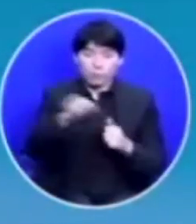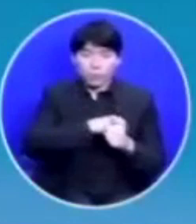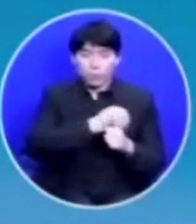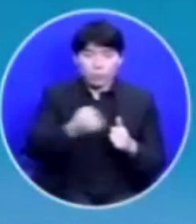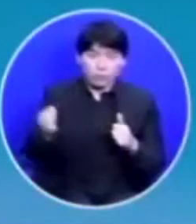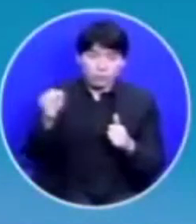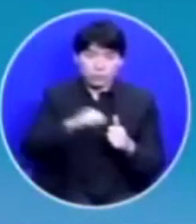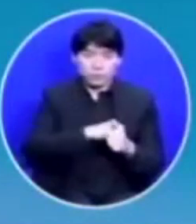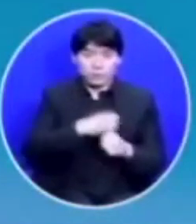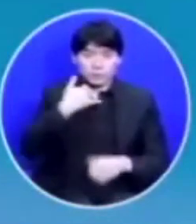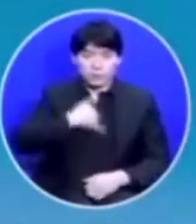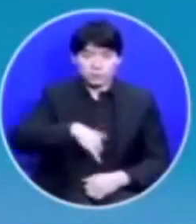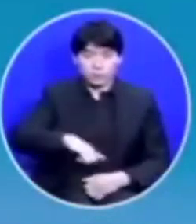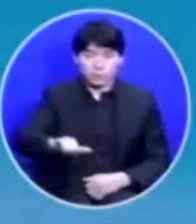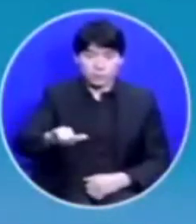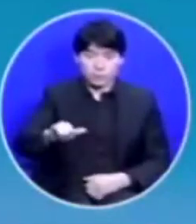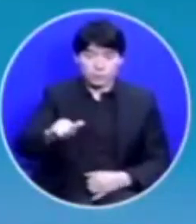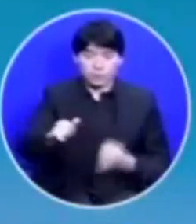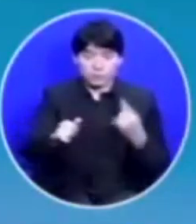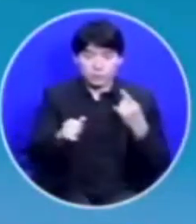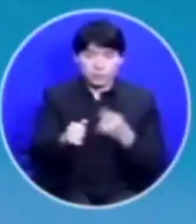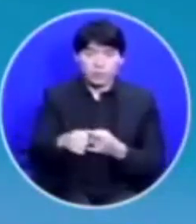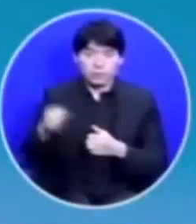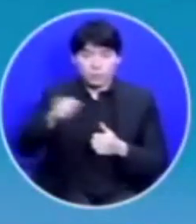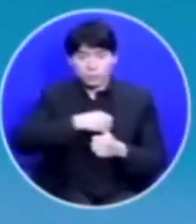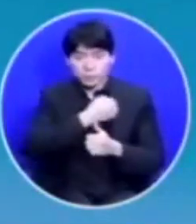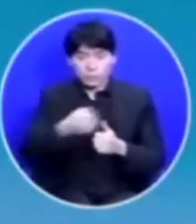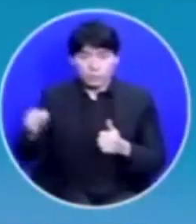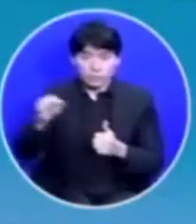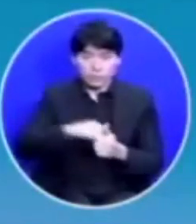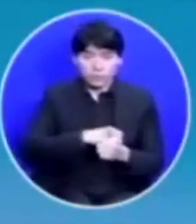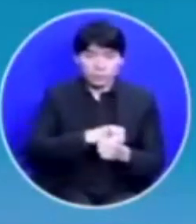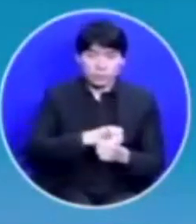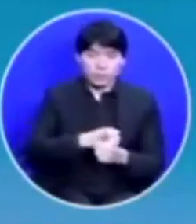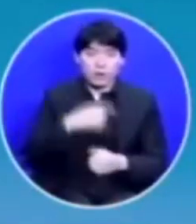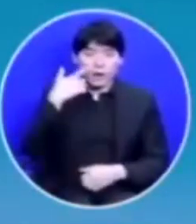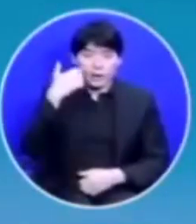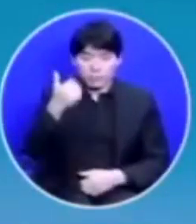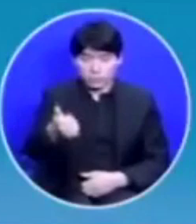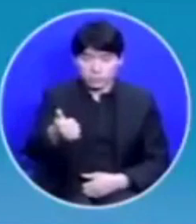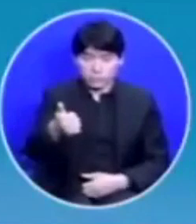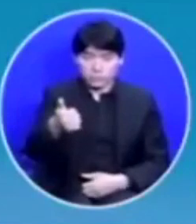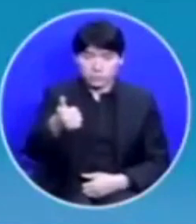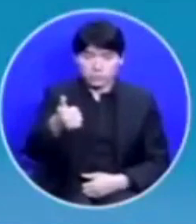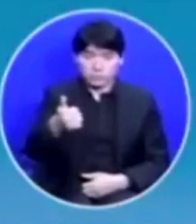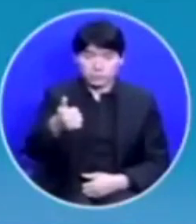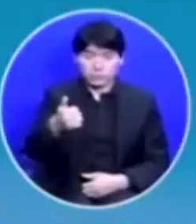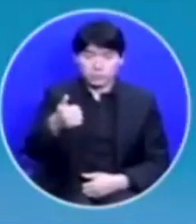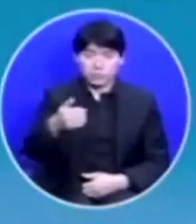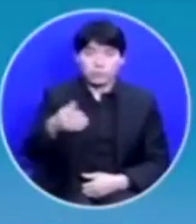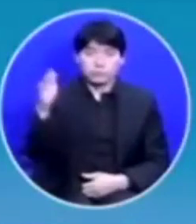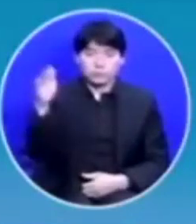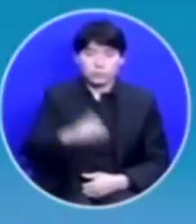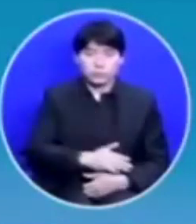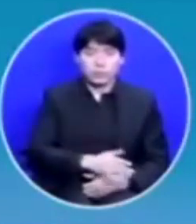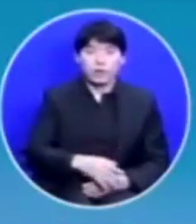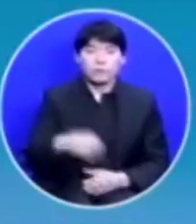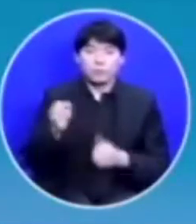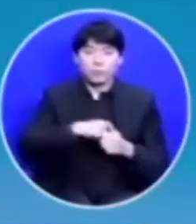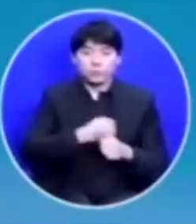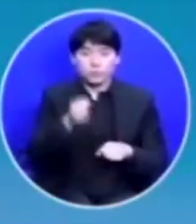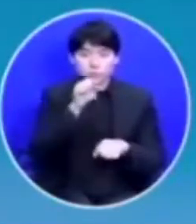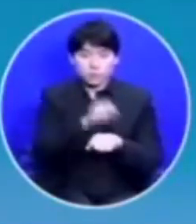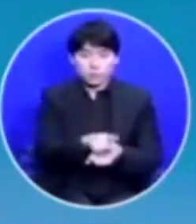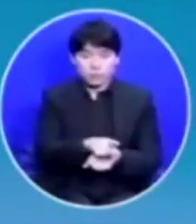아 식 자녀들에게 폭행을 하시고 그러던 아버지 그 아버지로부터 폭력성과